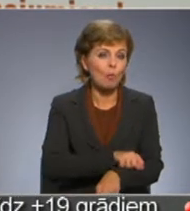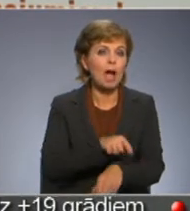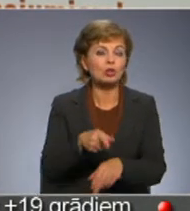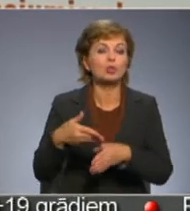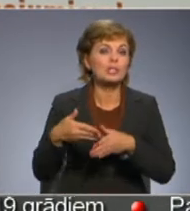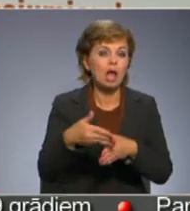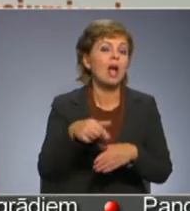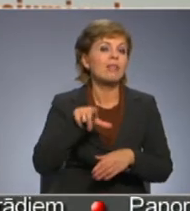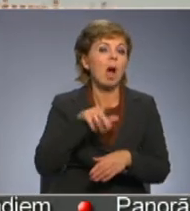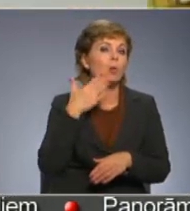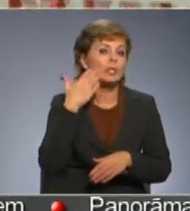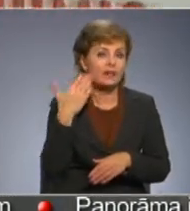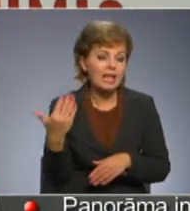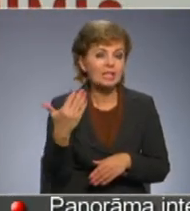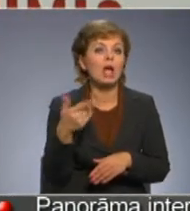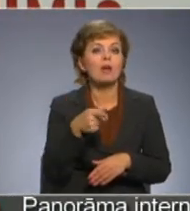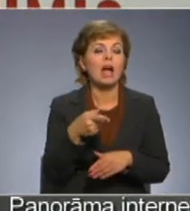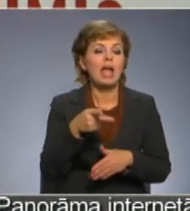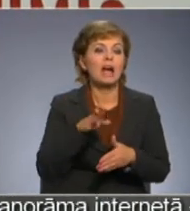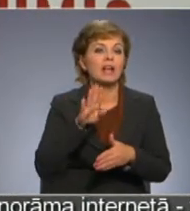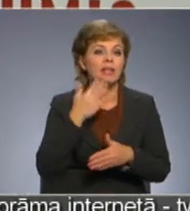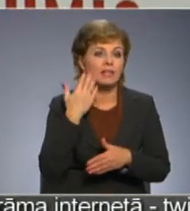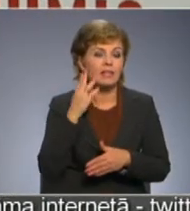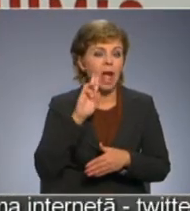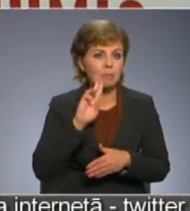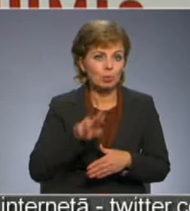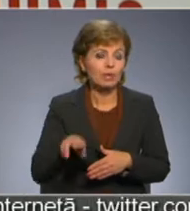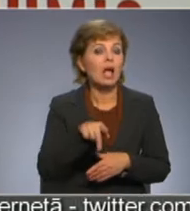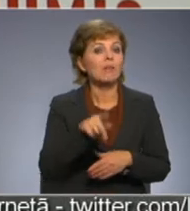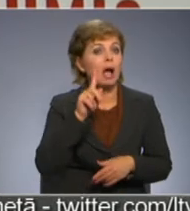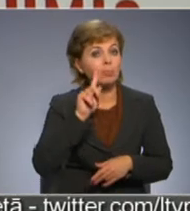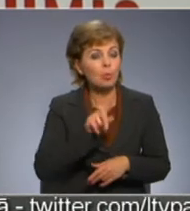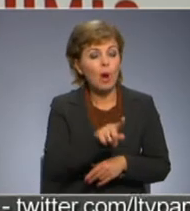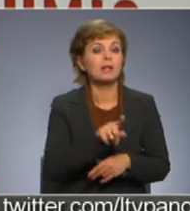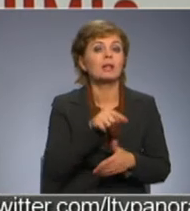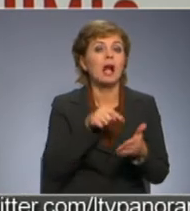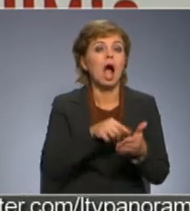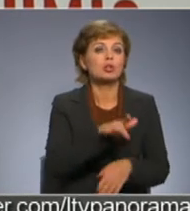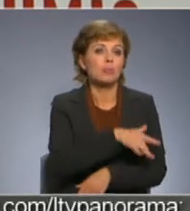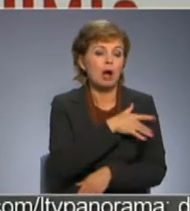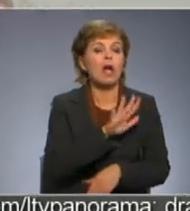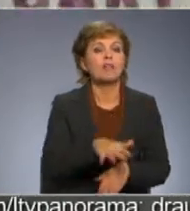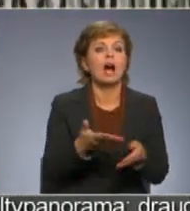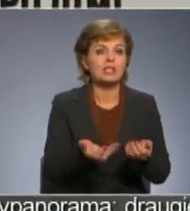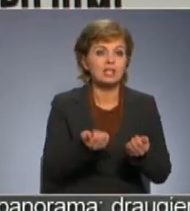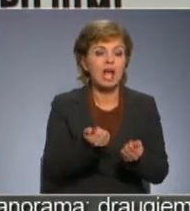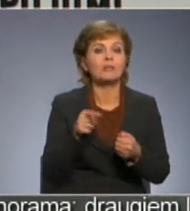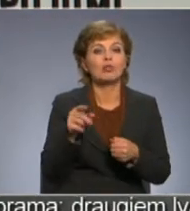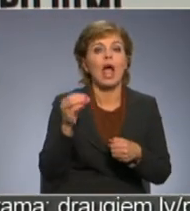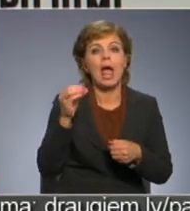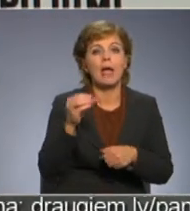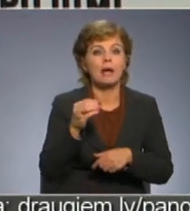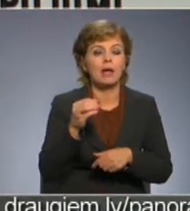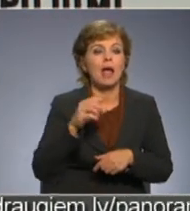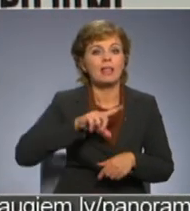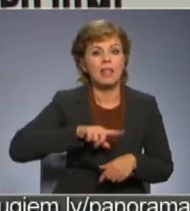daudzi nemaz nezin vai arī vienkārši to neprot. Vai jūs protiet un ziniet, kādus pakalpojumus var saņemt šajos